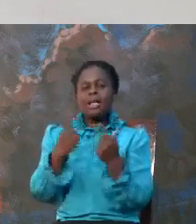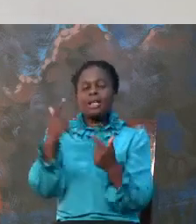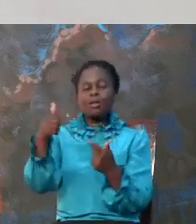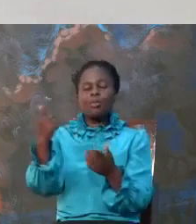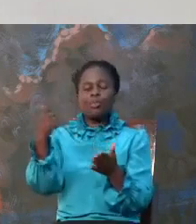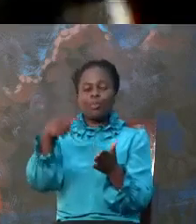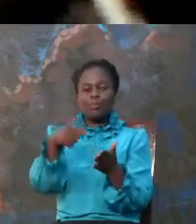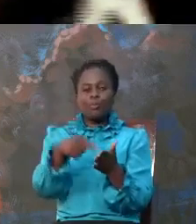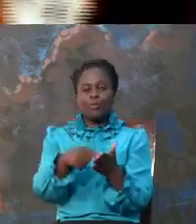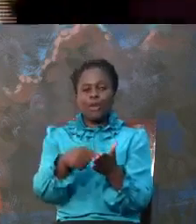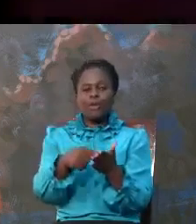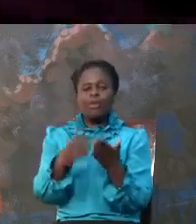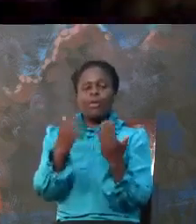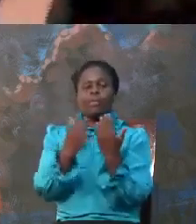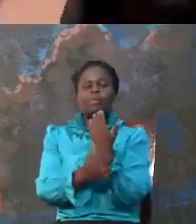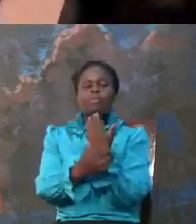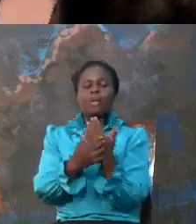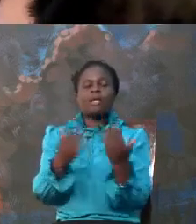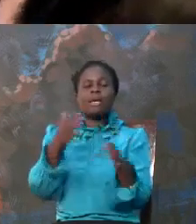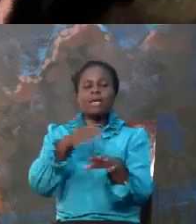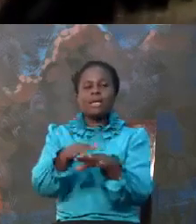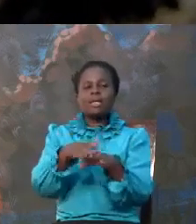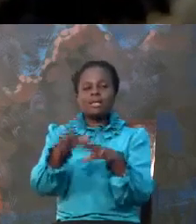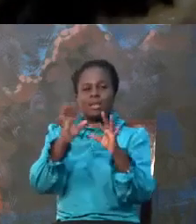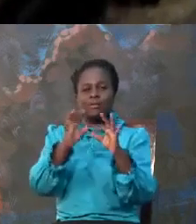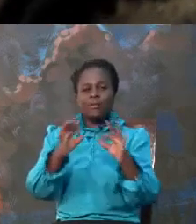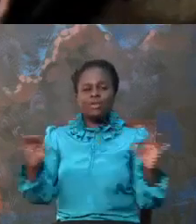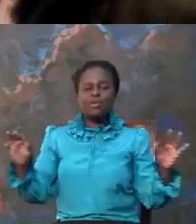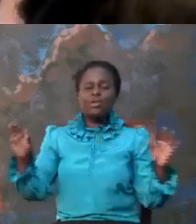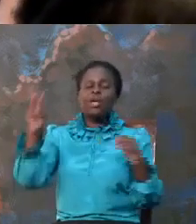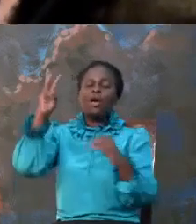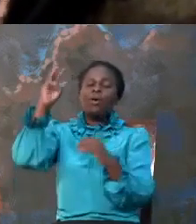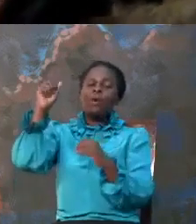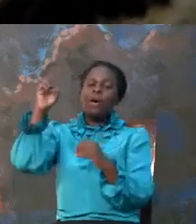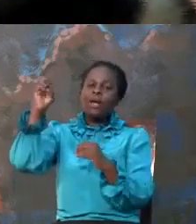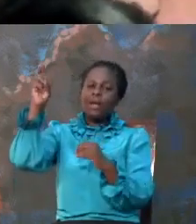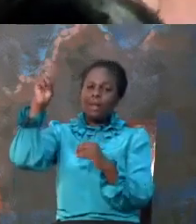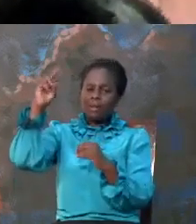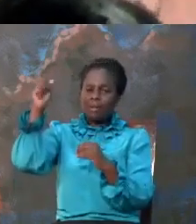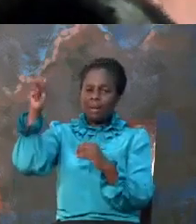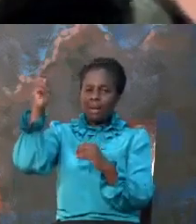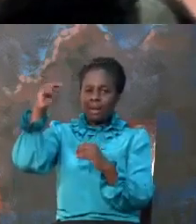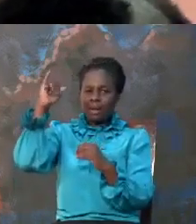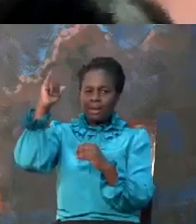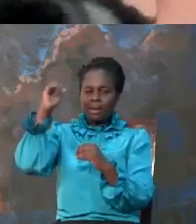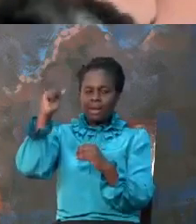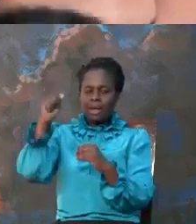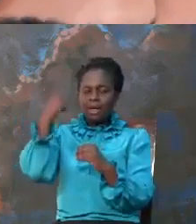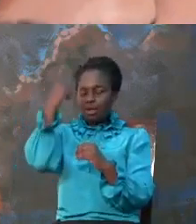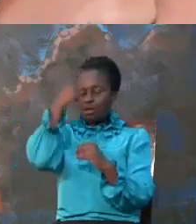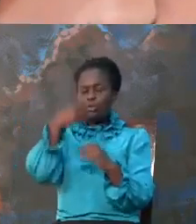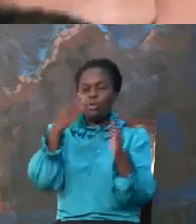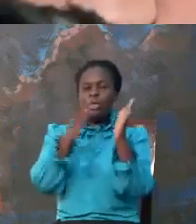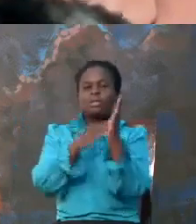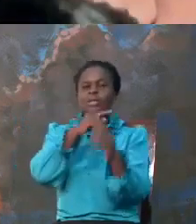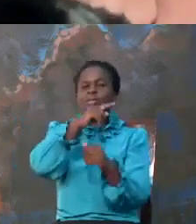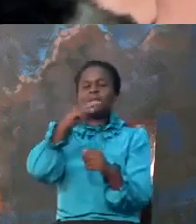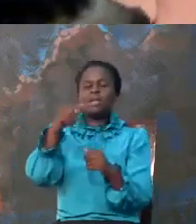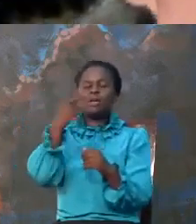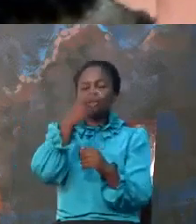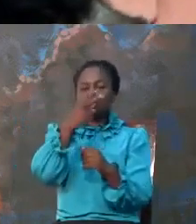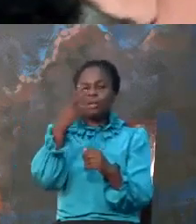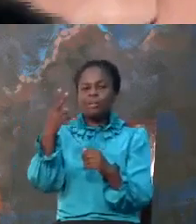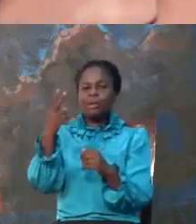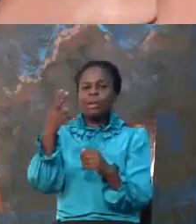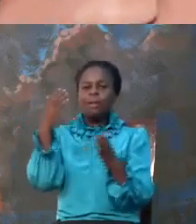mfano. Biblia inaeleza vizuri katika kitabu cha Ibrania sura ya 9 na mstari wa 22 hadi mstari wa 26,